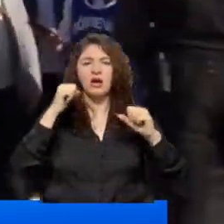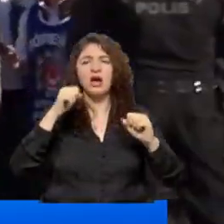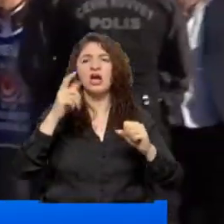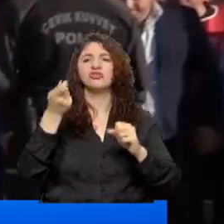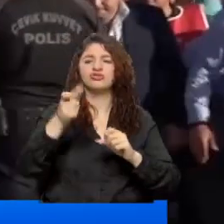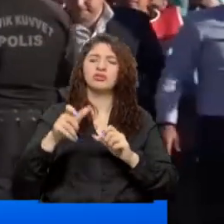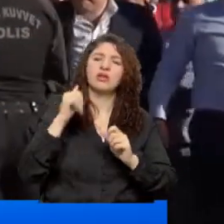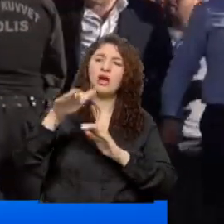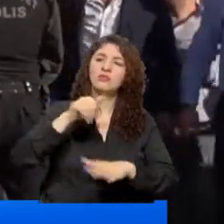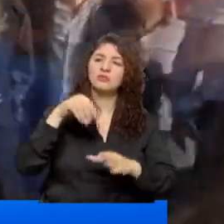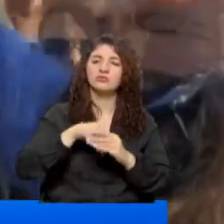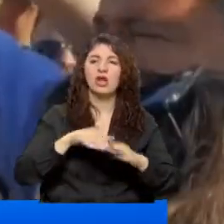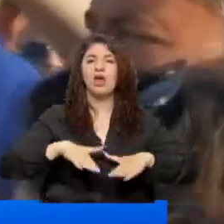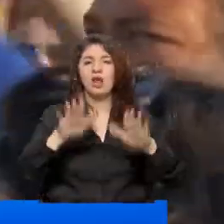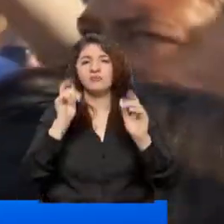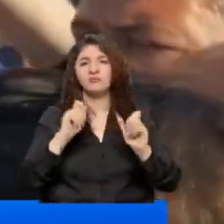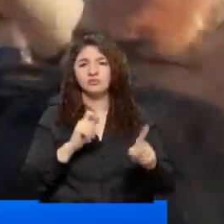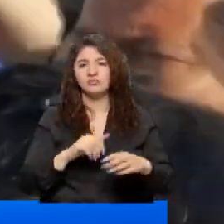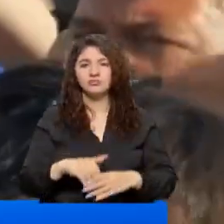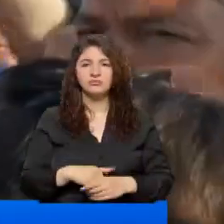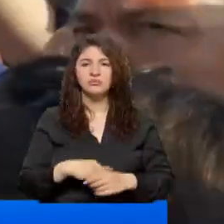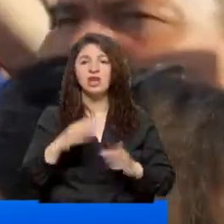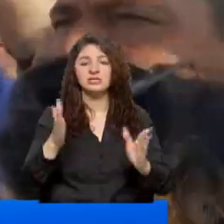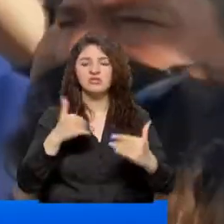işçilerin geri alınması için eylem yaptı